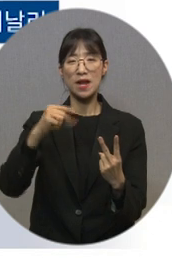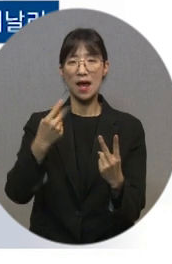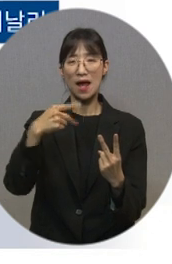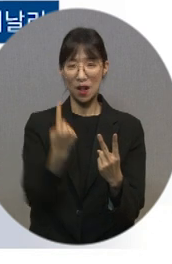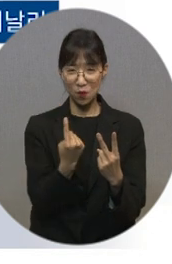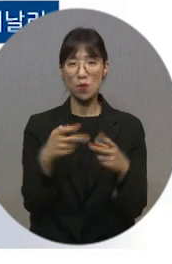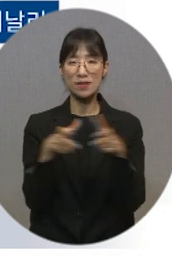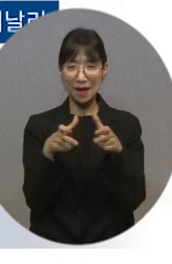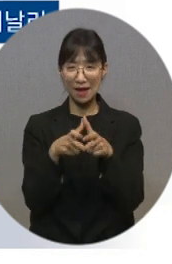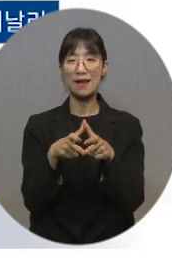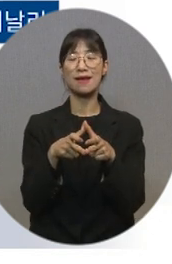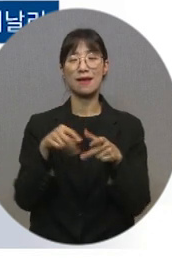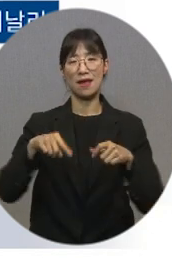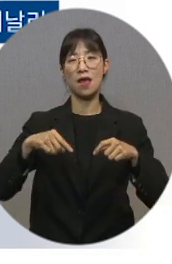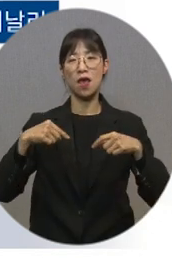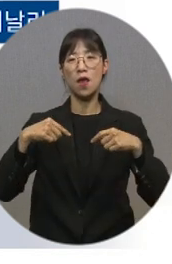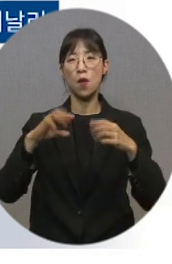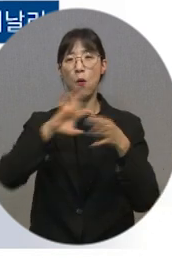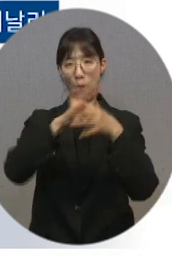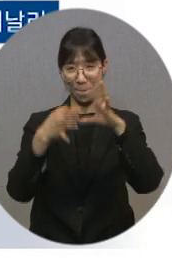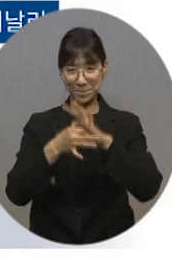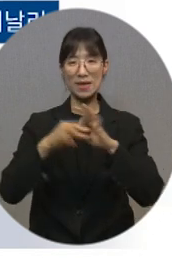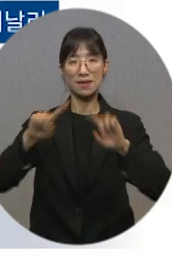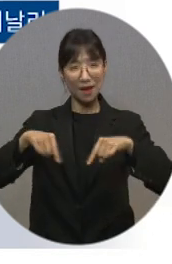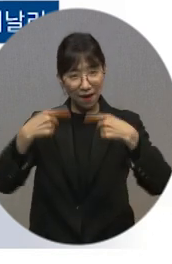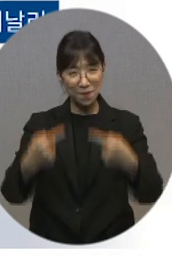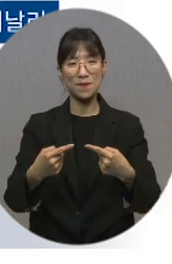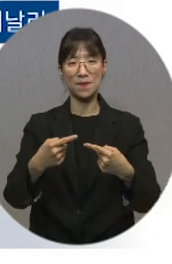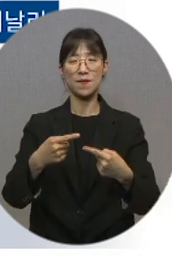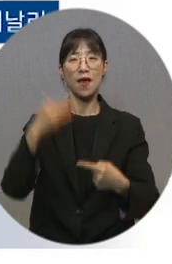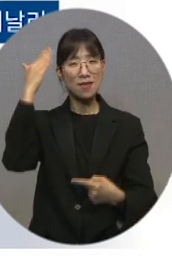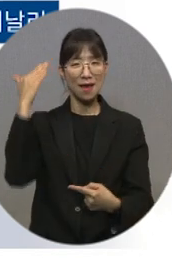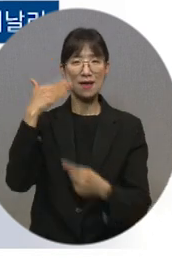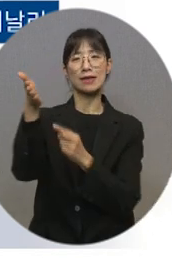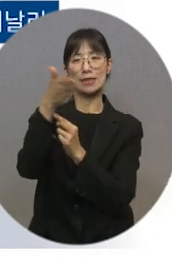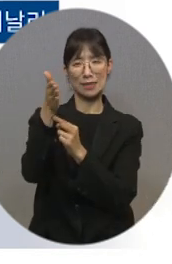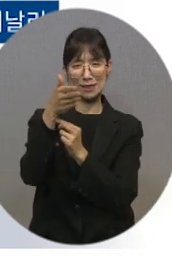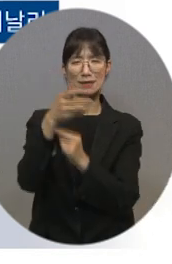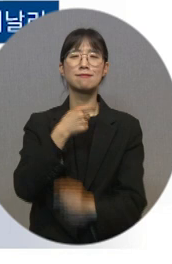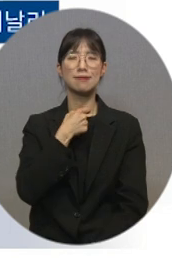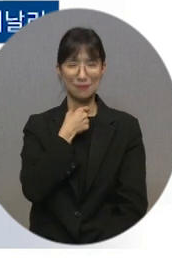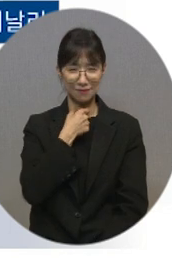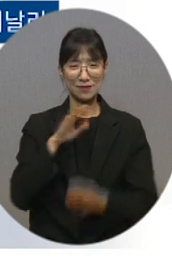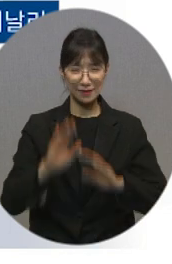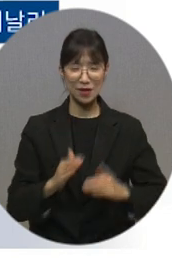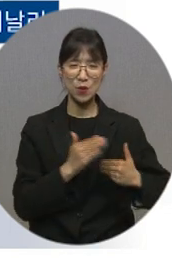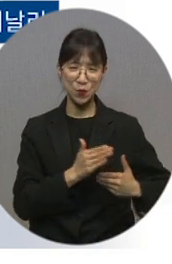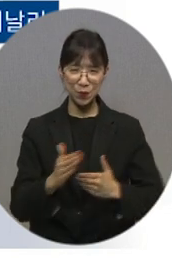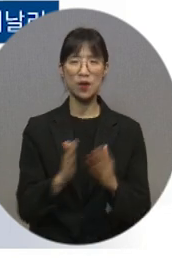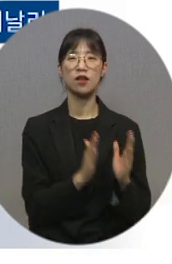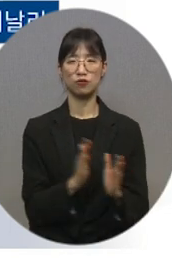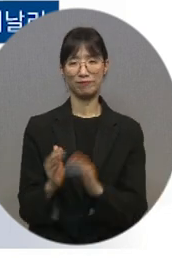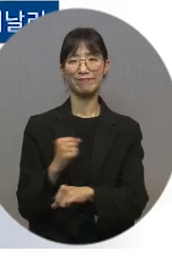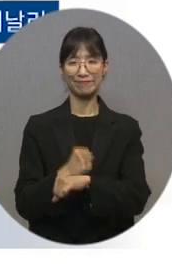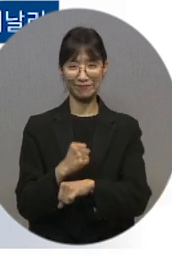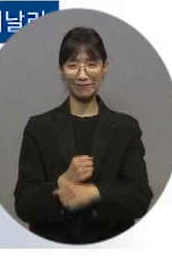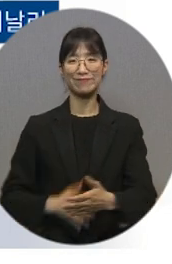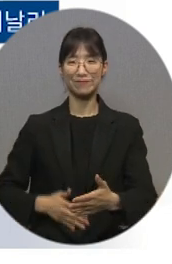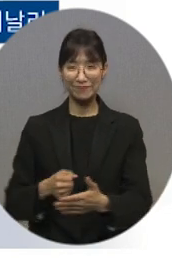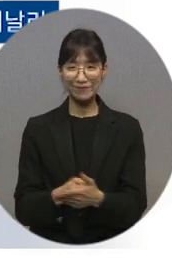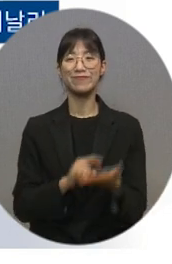패럴림픽에 출전해 태극기를 휘날리는게 최종 목표라며 차근차근 준비하겠다는 각오를